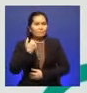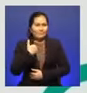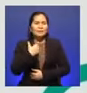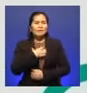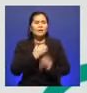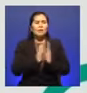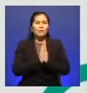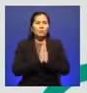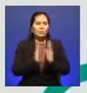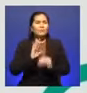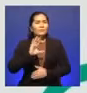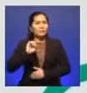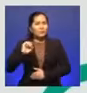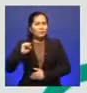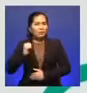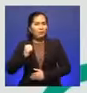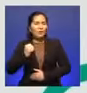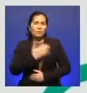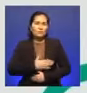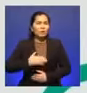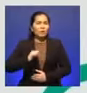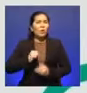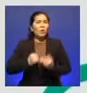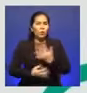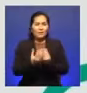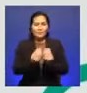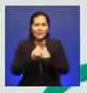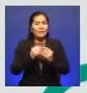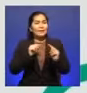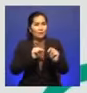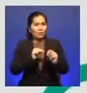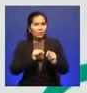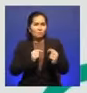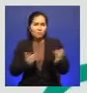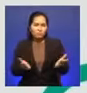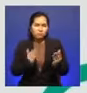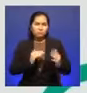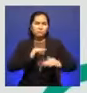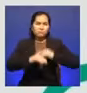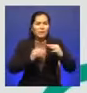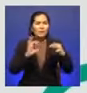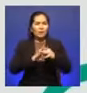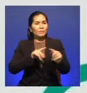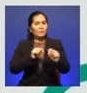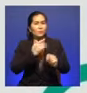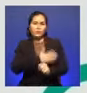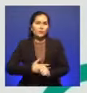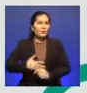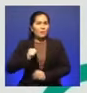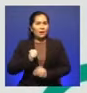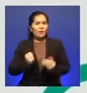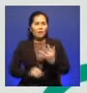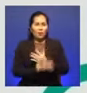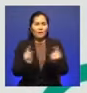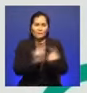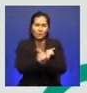คุณสสส.นะครับที่ให้โอกาสตำบลแวงของเรานะครับในเรื่องของการขับเคลื่อนตำบลสุขภาวะนะครับในเรื่องของการขับเคลื่อนศูนย์เชี่ยวชาญการสร้างโอกาสทาง